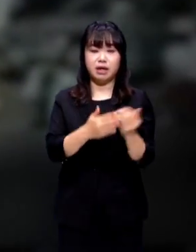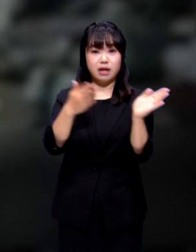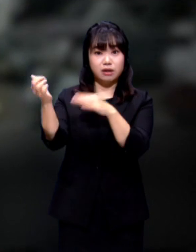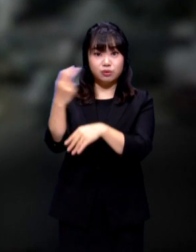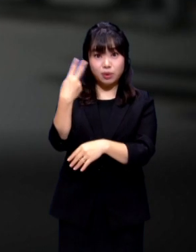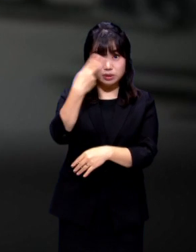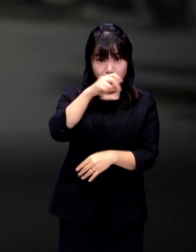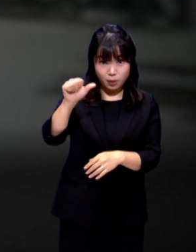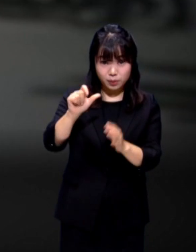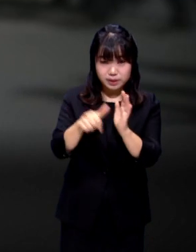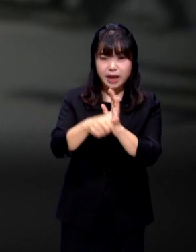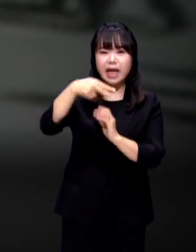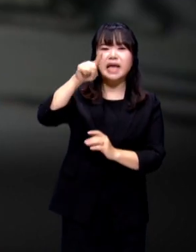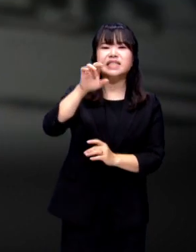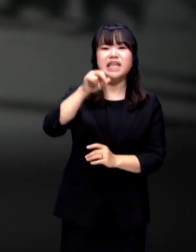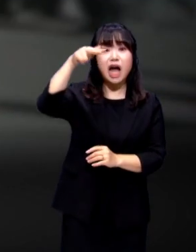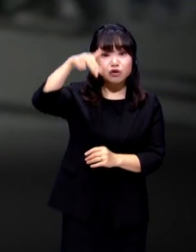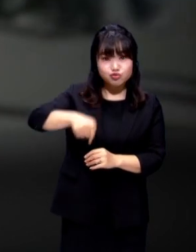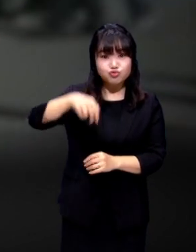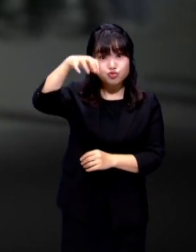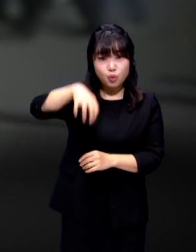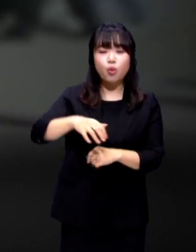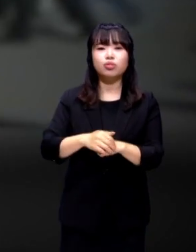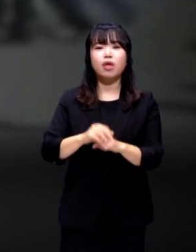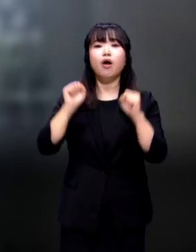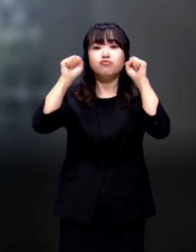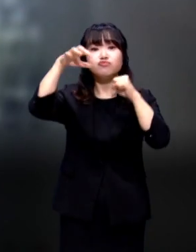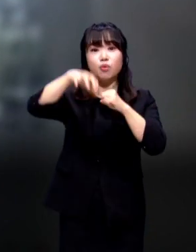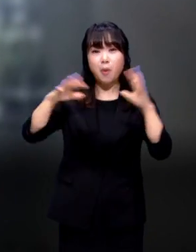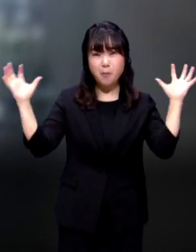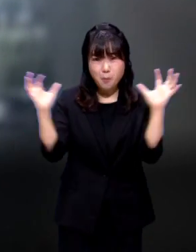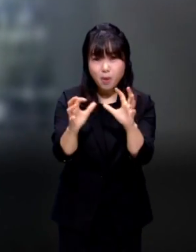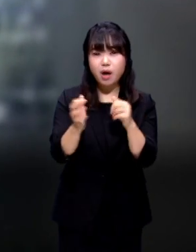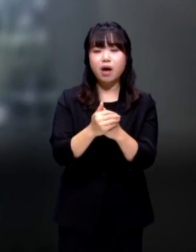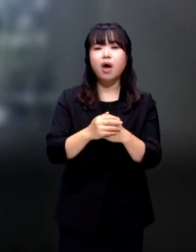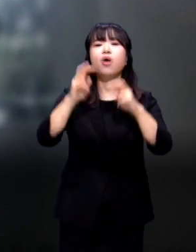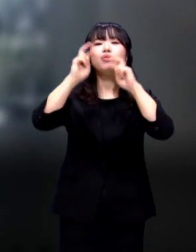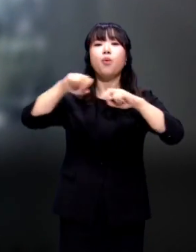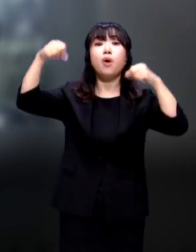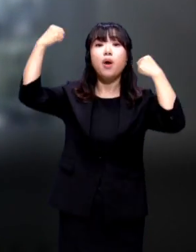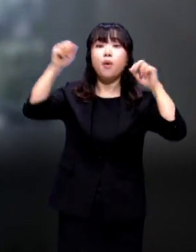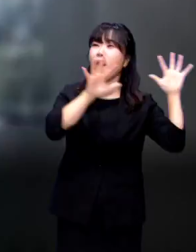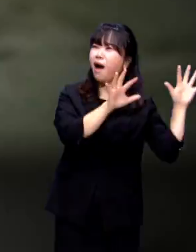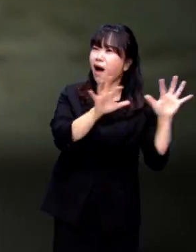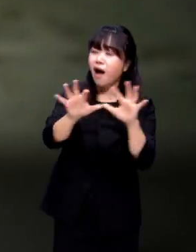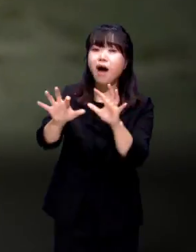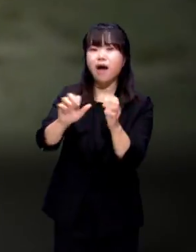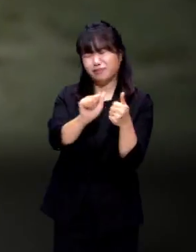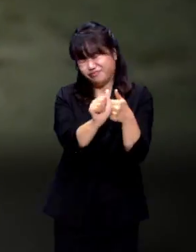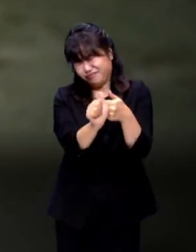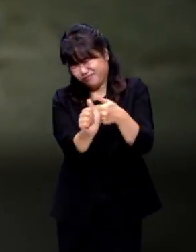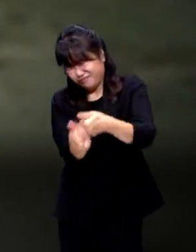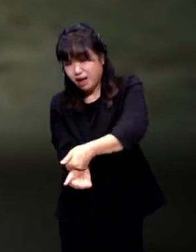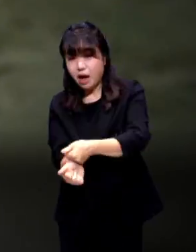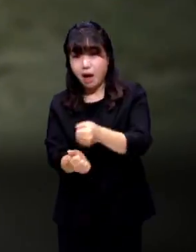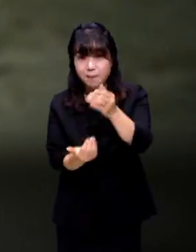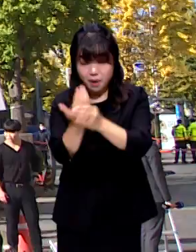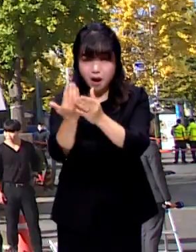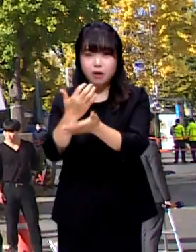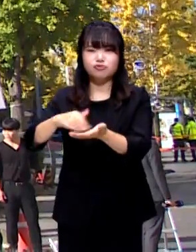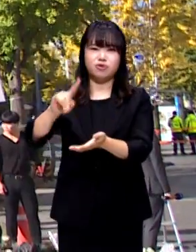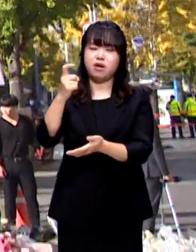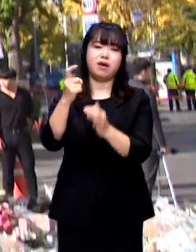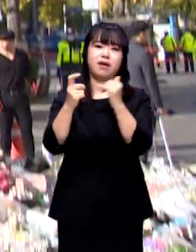2005년 상주 시민운동장에서 발생한 압사 사고는 콘서트를 보러 온 시민 11명의 목숨을 앗아갔습니다.